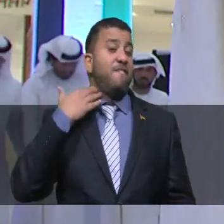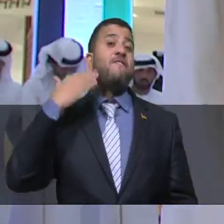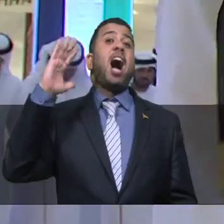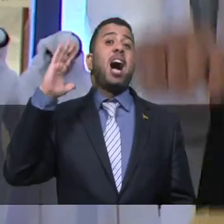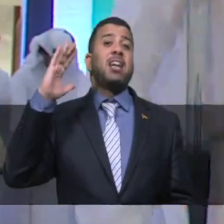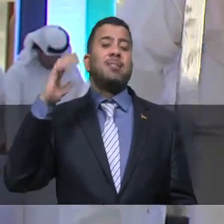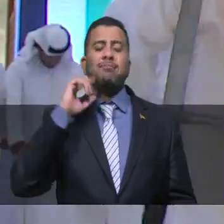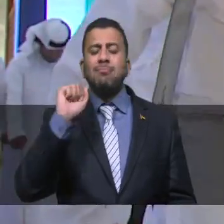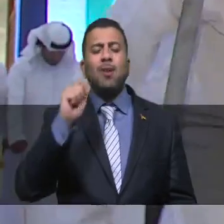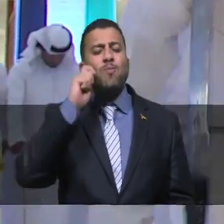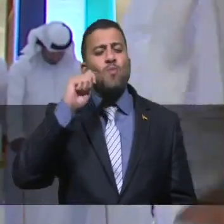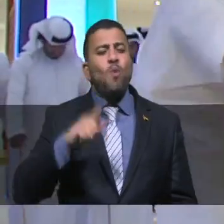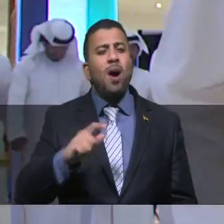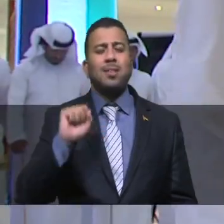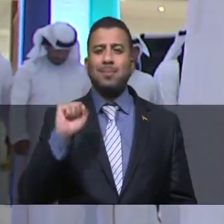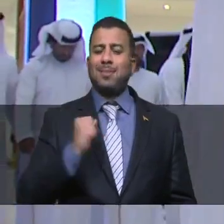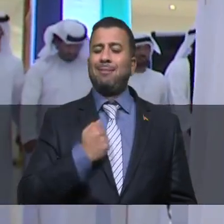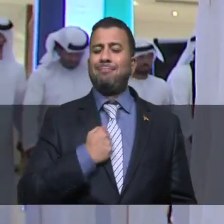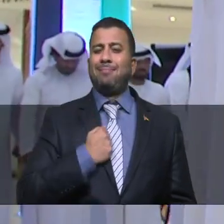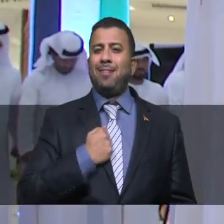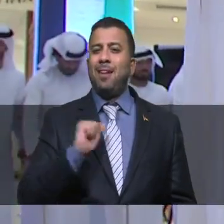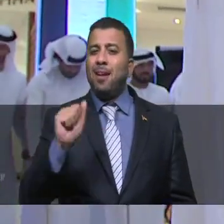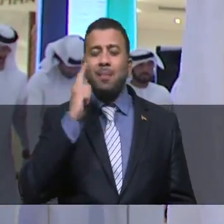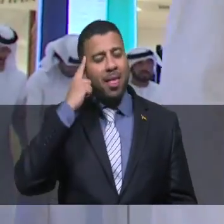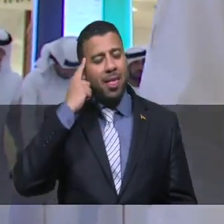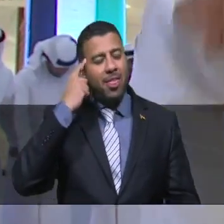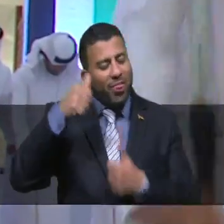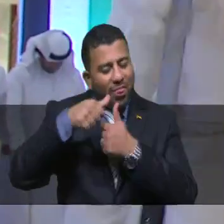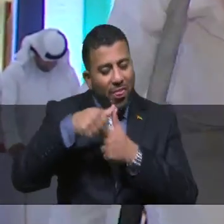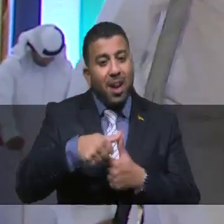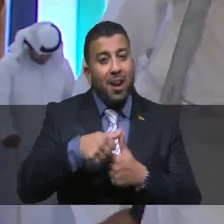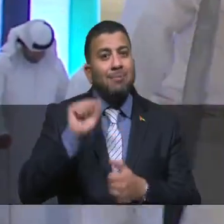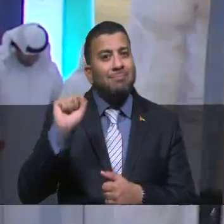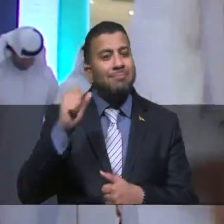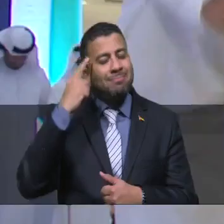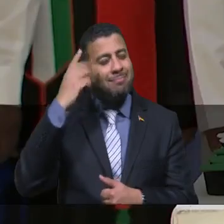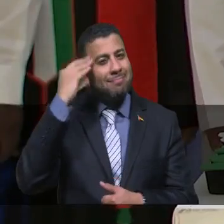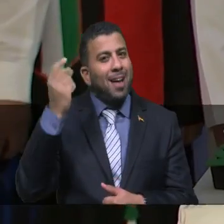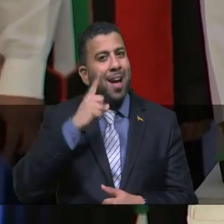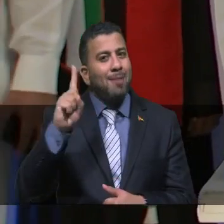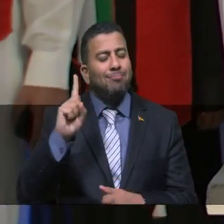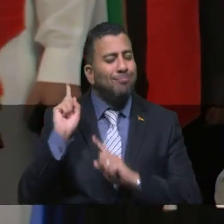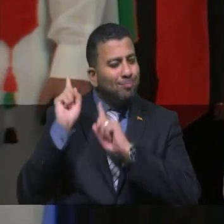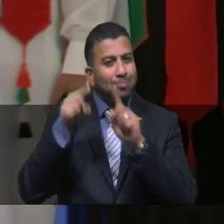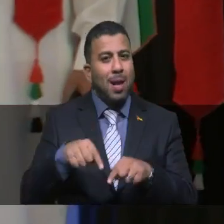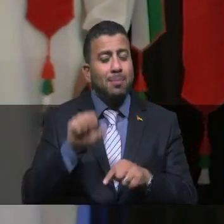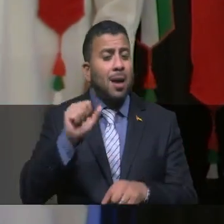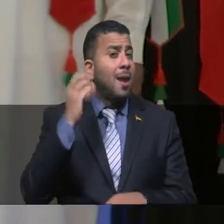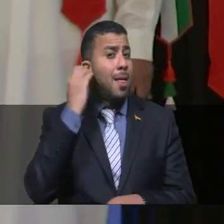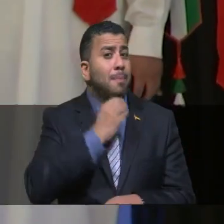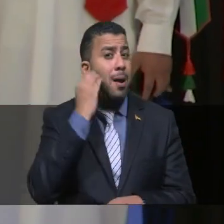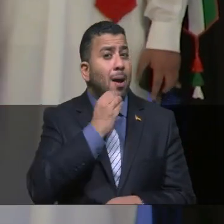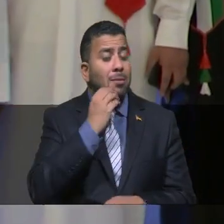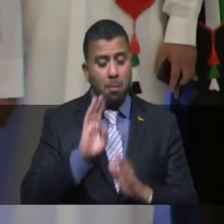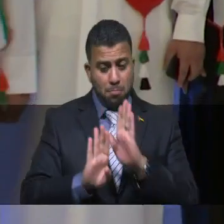بالأبعاد الوطنية والحضارية التي تحملها ذكرى هذه المناسبة العزيزة وما حققته الإمارات